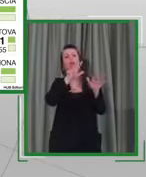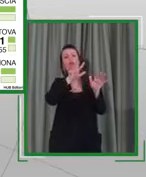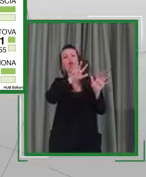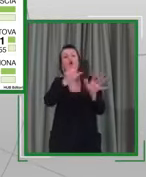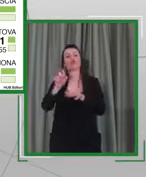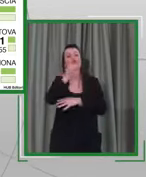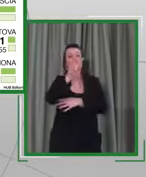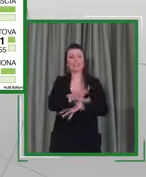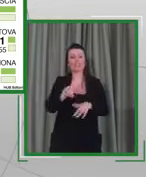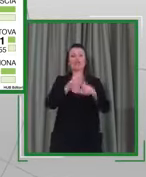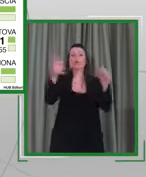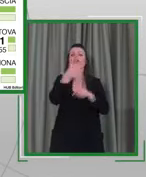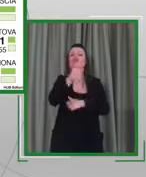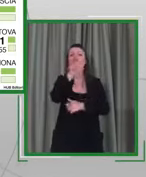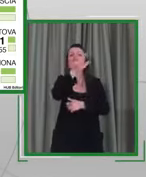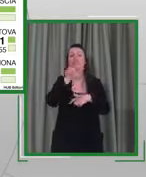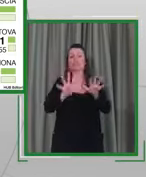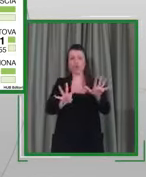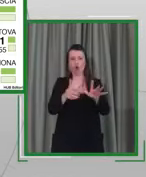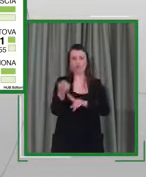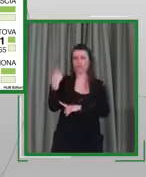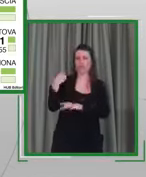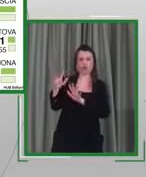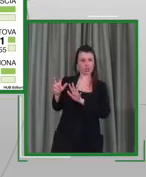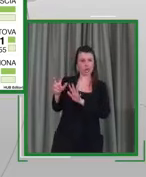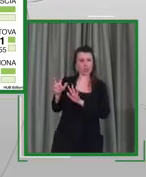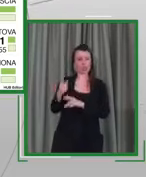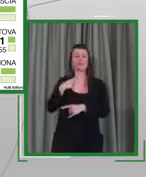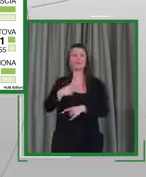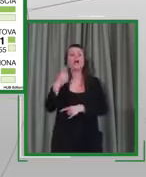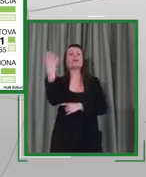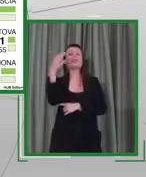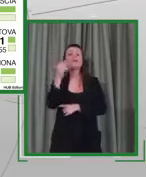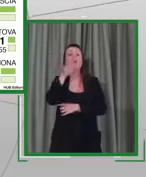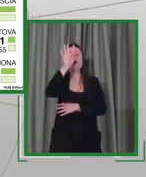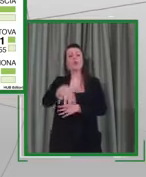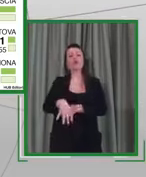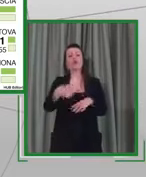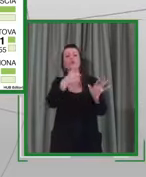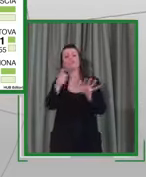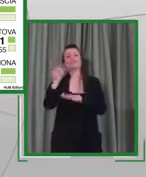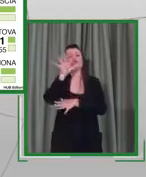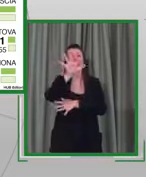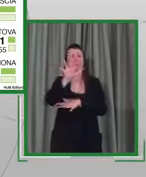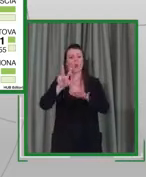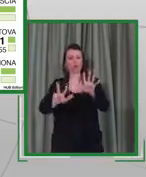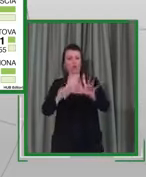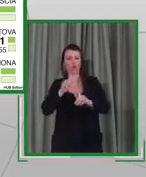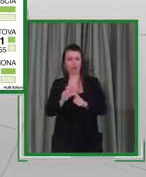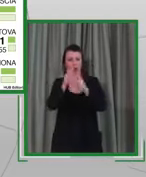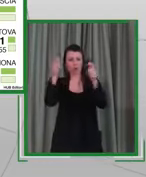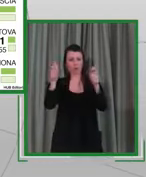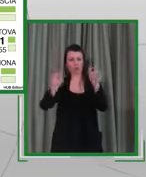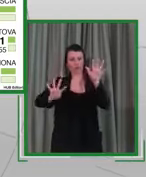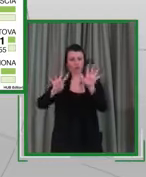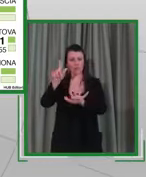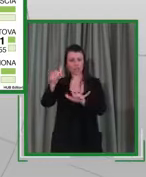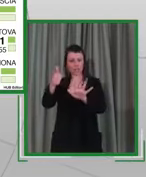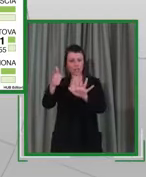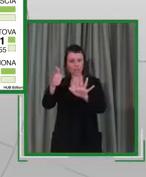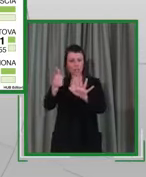più 139 vi erano 80 cremona 4.658 più 96 era